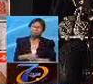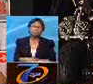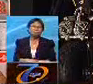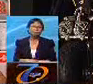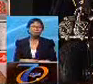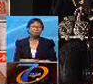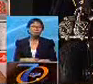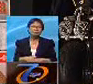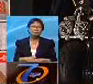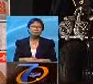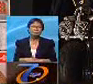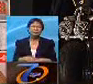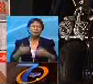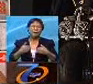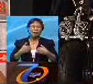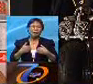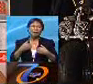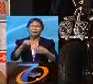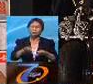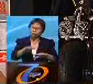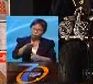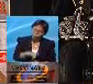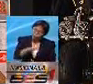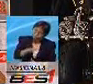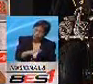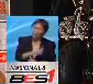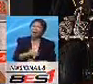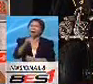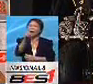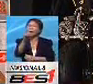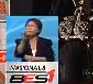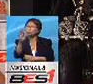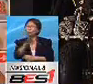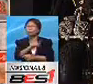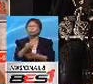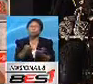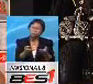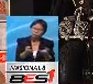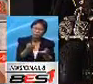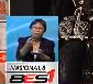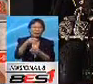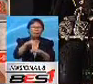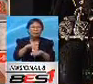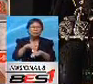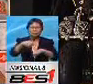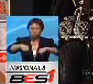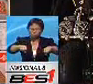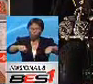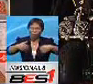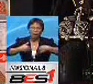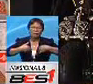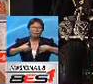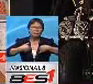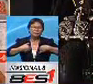Dia ada absorber, dia ada dia punya spring dia dan juga dari segi untuk maintenance pada skuter ni dia ada dia menggunakan